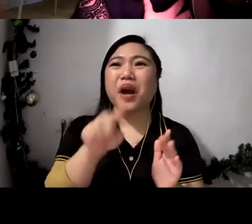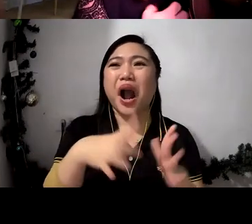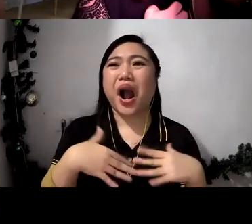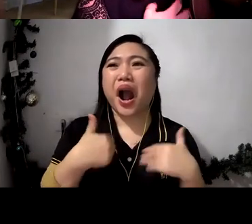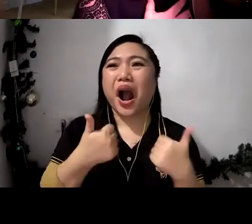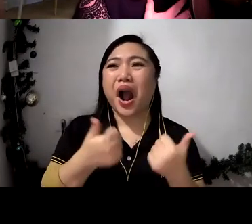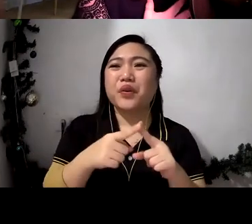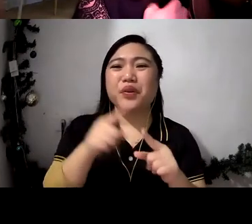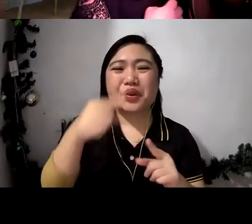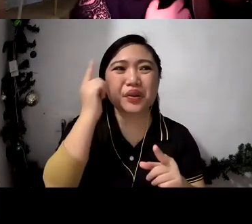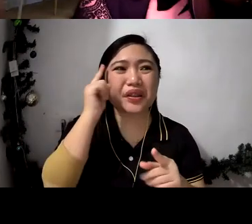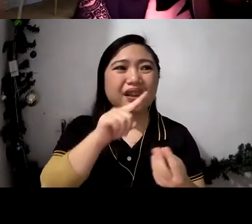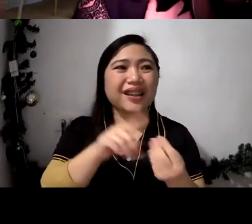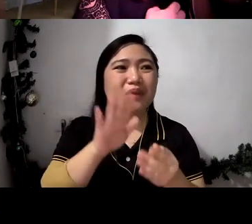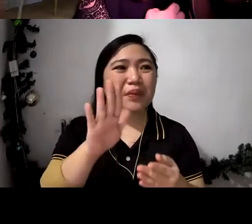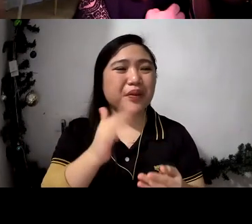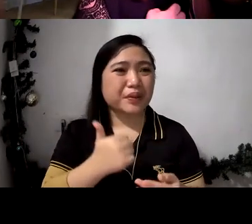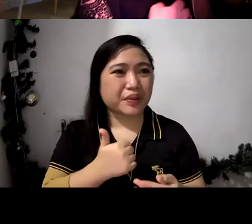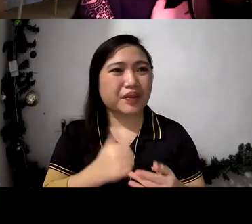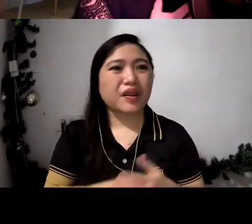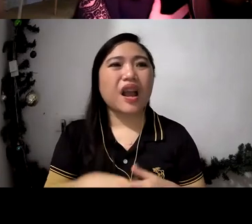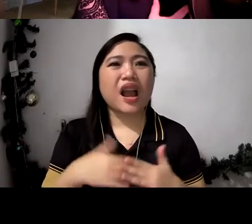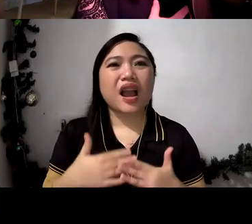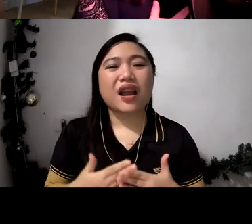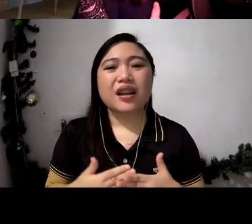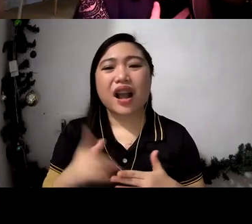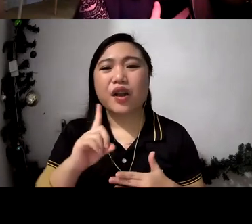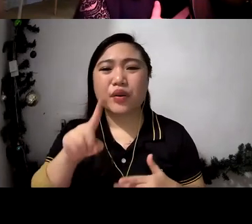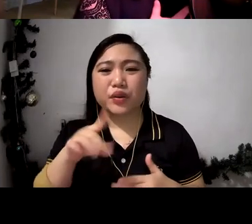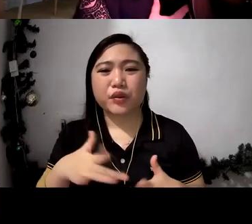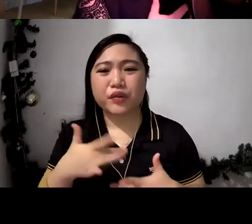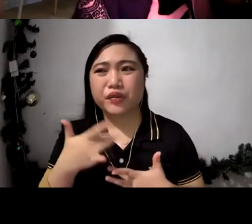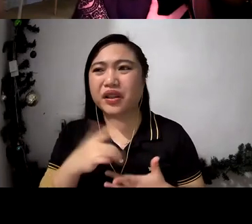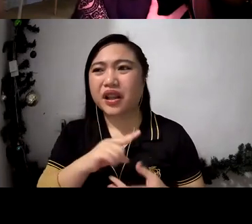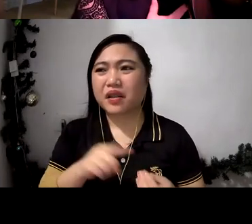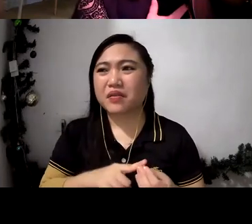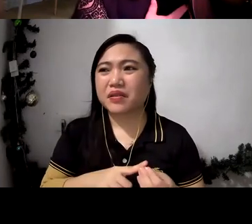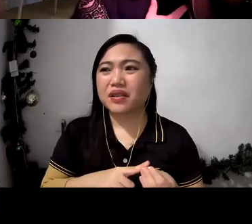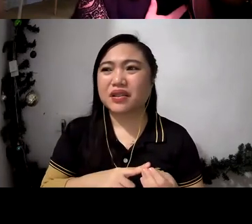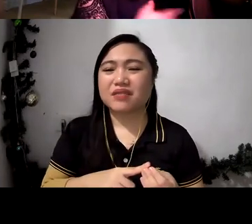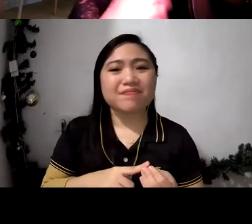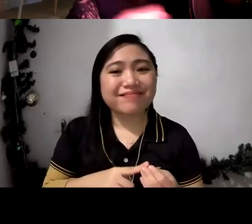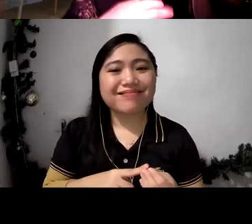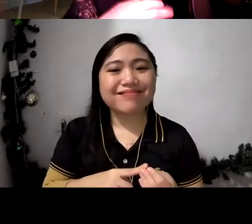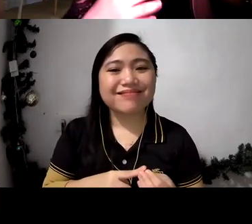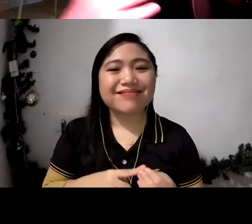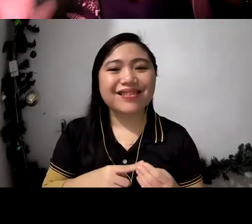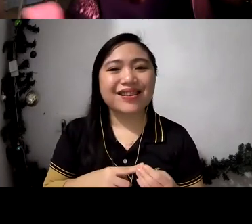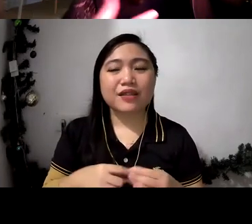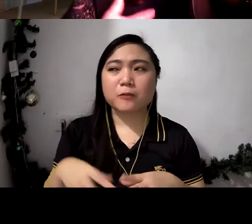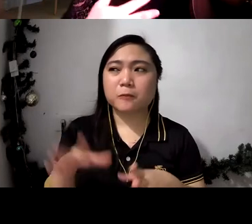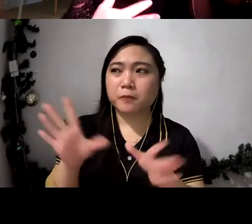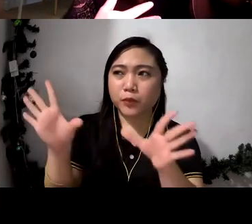saan ka nakakaramdam ng physical, spiritual, and emotional attraction, no? So you may be attracted, you